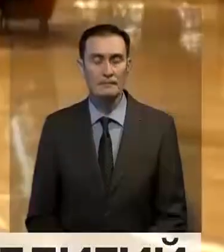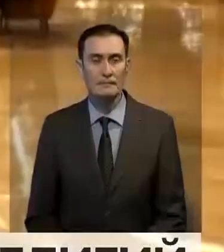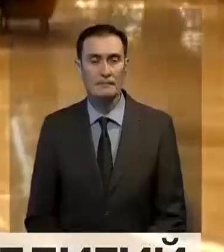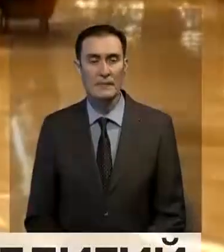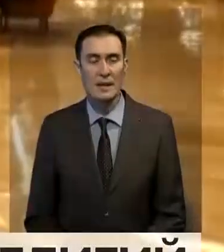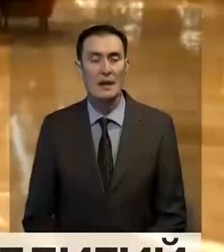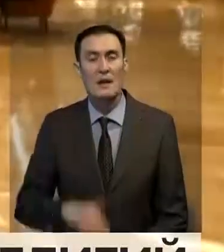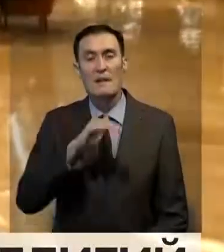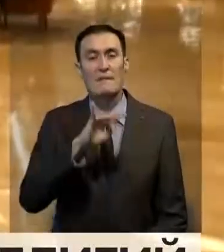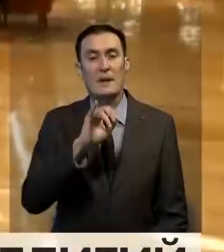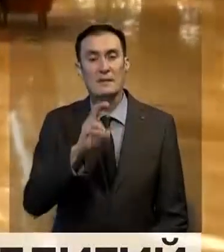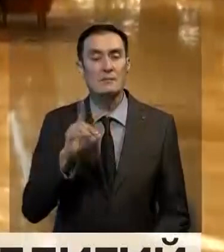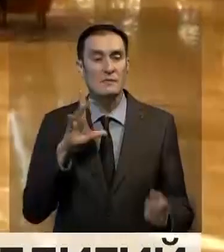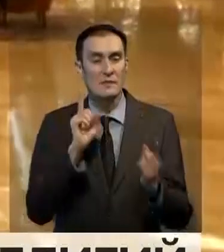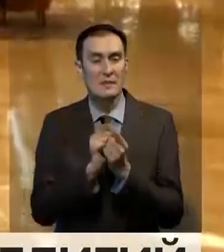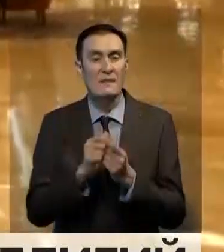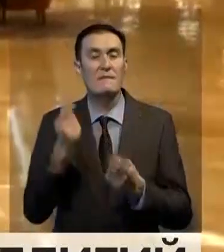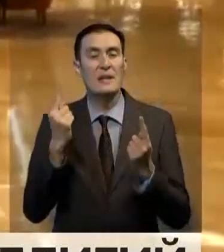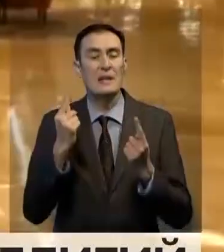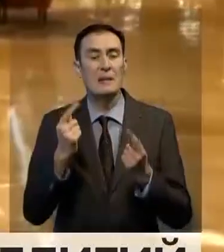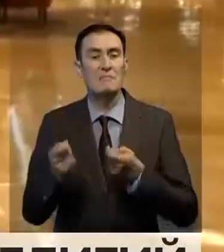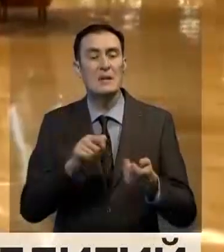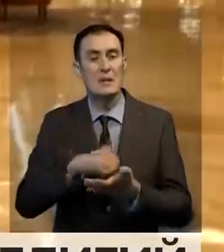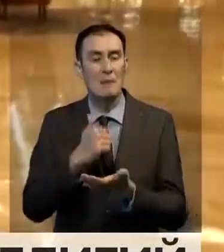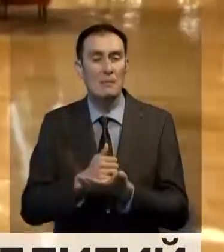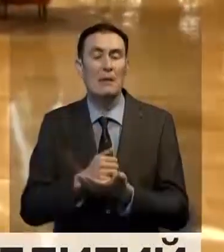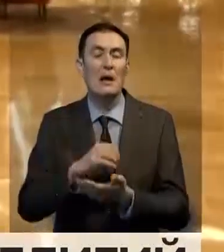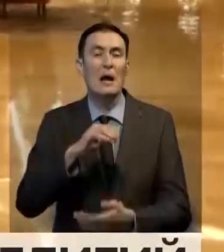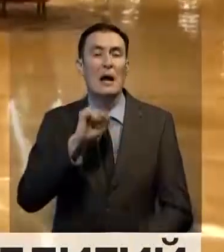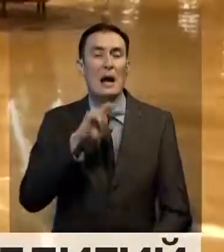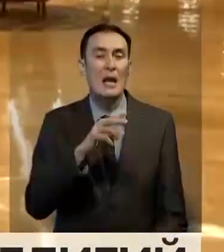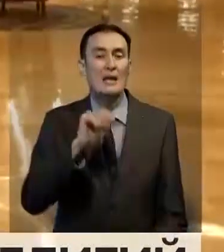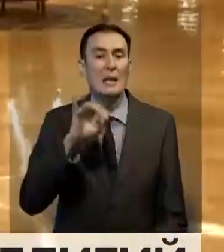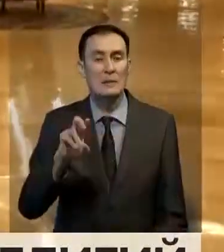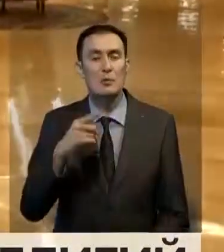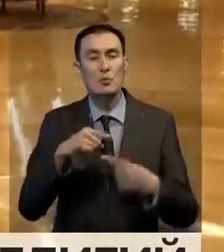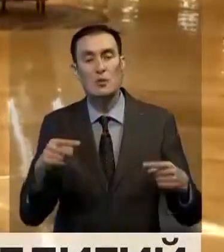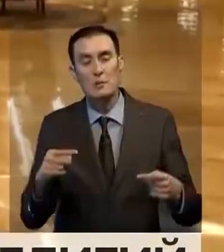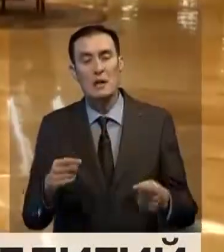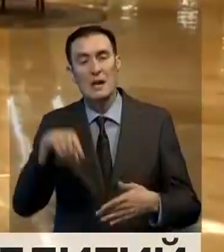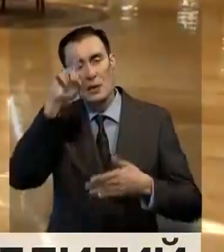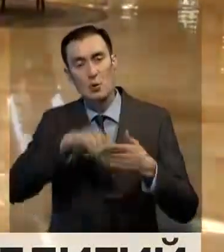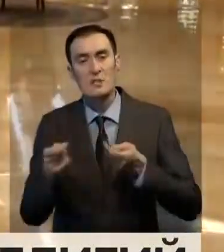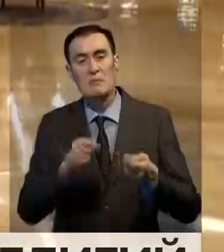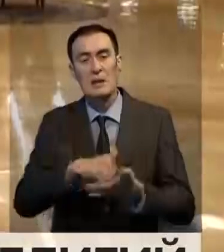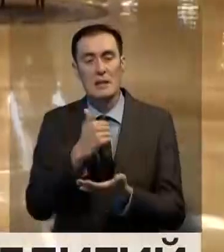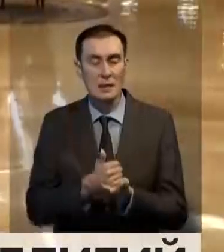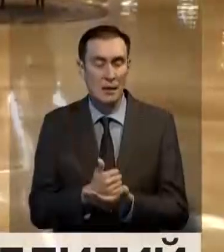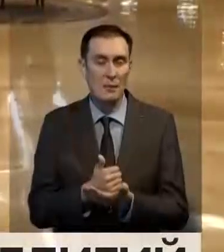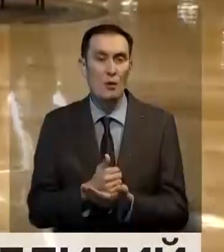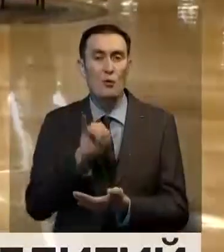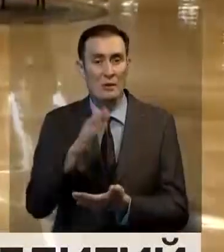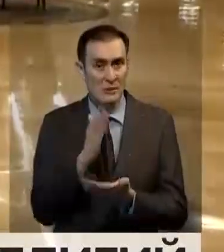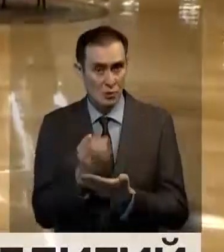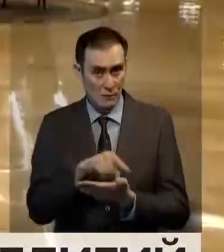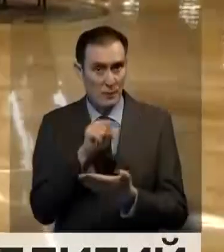Папа Франциск встретился также с великим имамом Аль-Асхара Ахмад Аль-Таибом и с другими религиозными лидерами. У вас еще